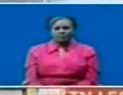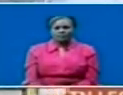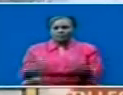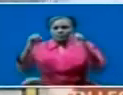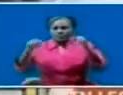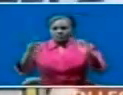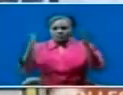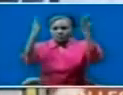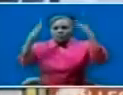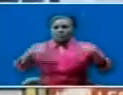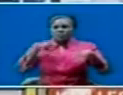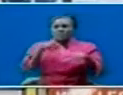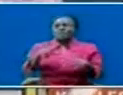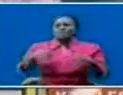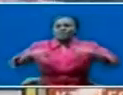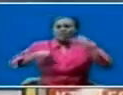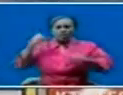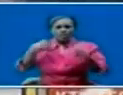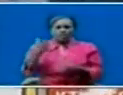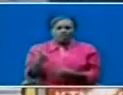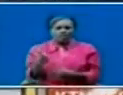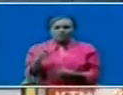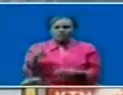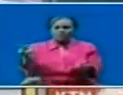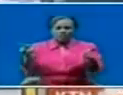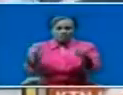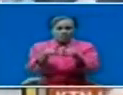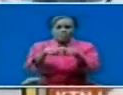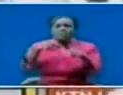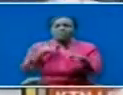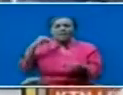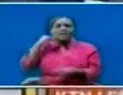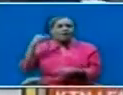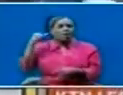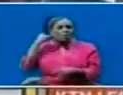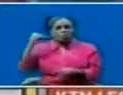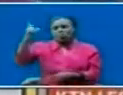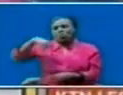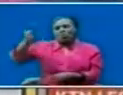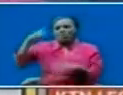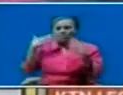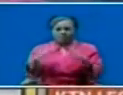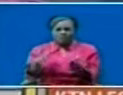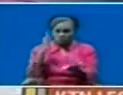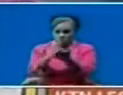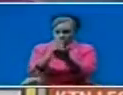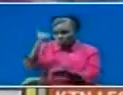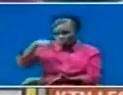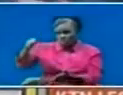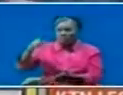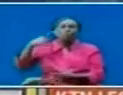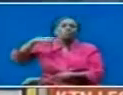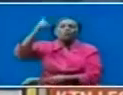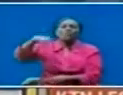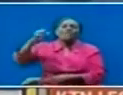Mashabiki nao hawakukosa cha kuwafurahisha. Tona is awesome. I think Nakuru we've won. Sindio baby, tumeshinda? Tulishashinda.